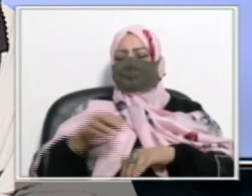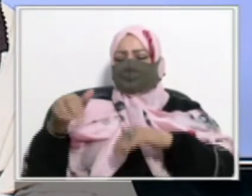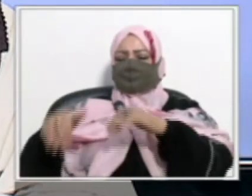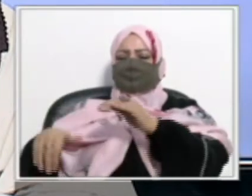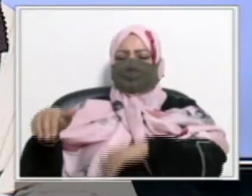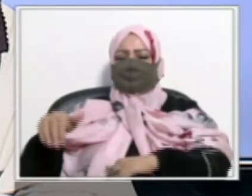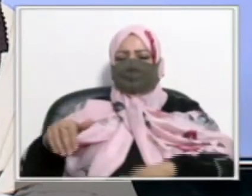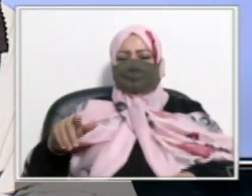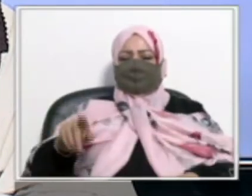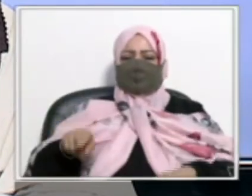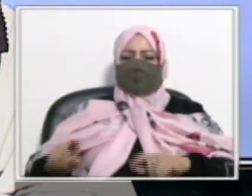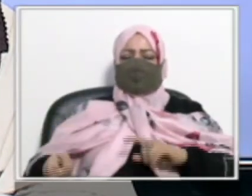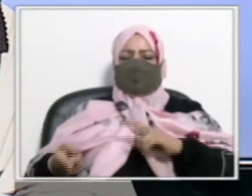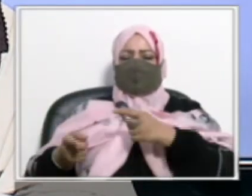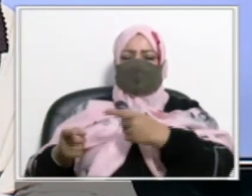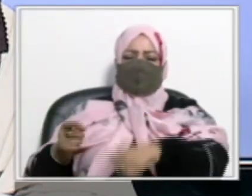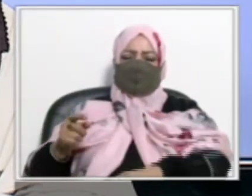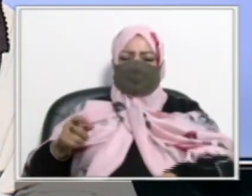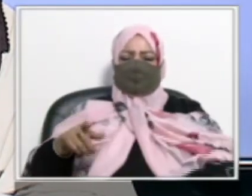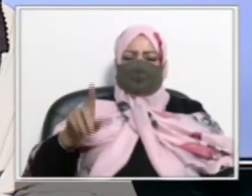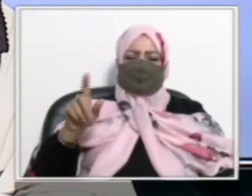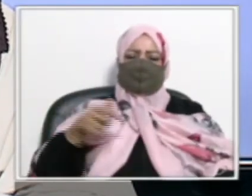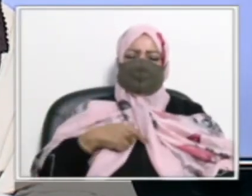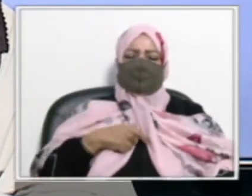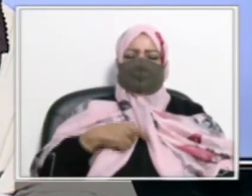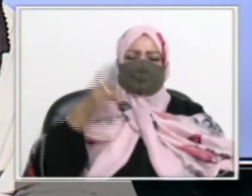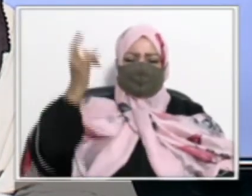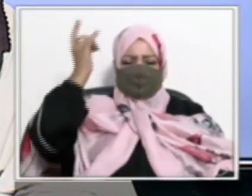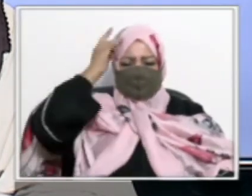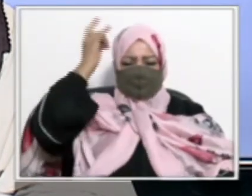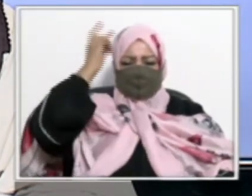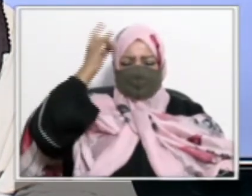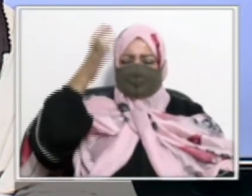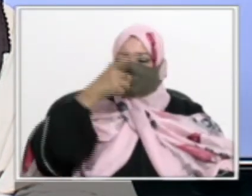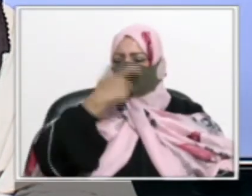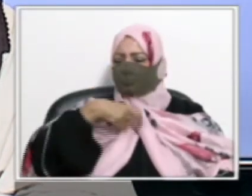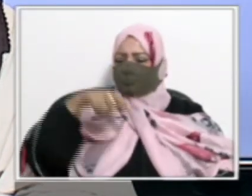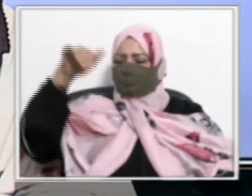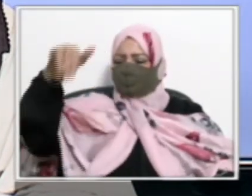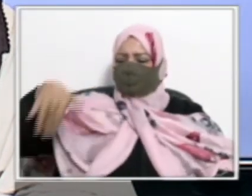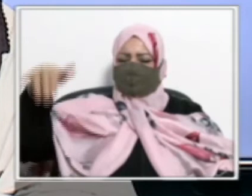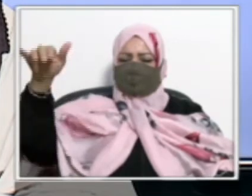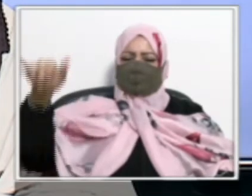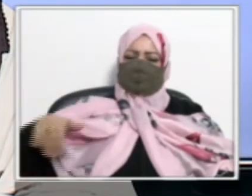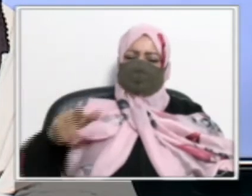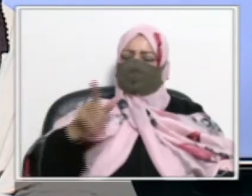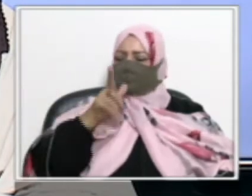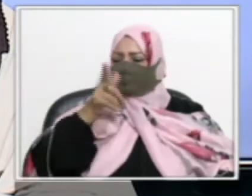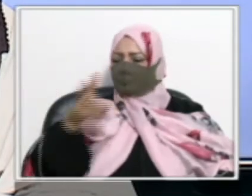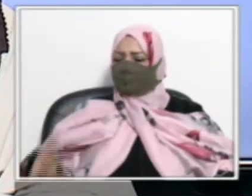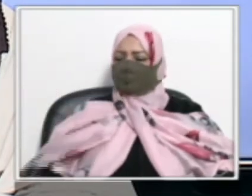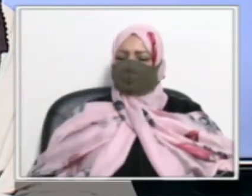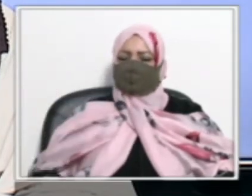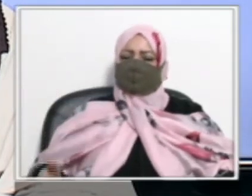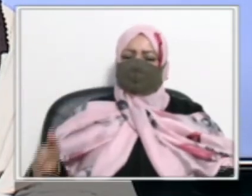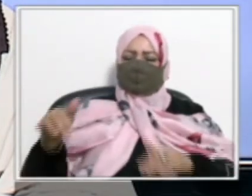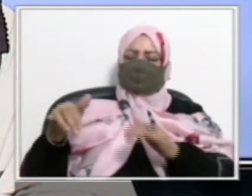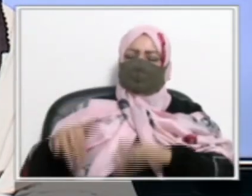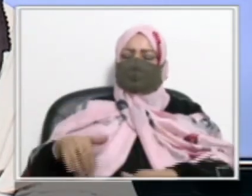في سكرات الموت يا فلان مت يهوديا أو مت نصرانيا فهي خير